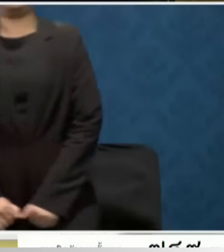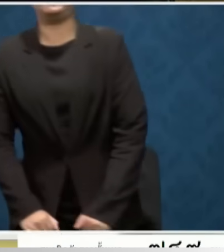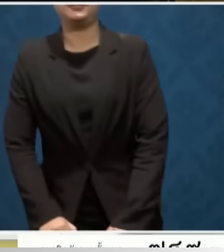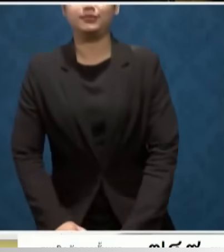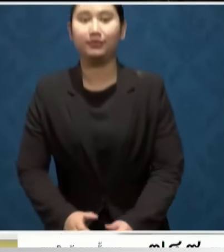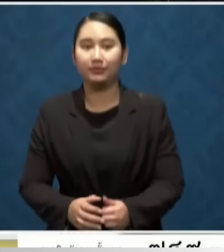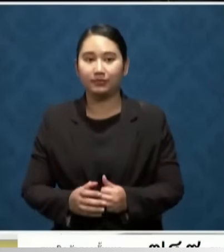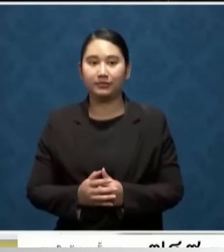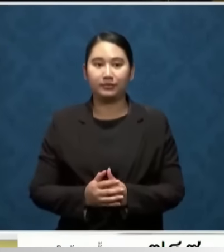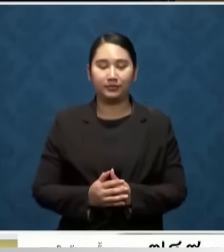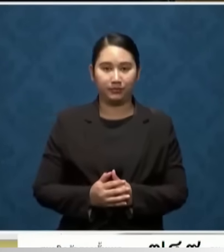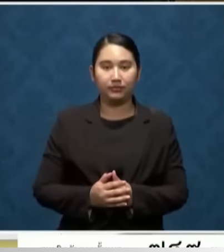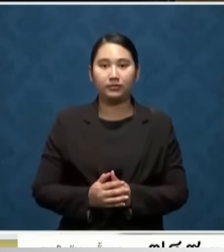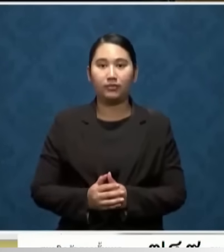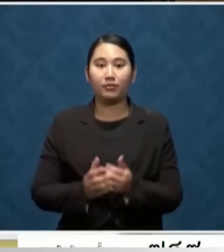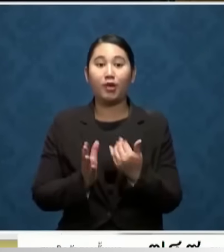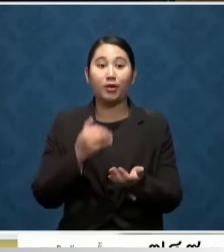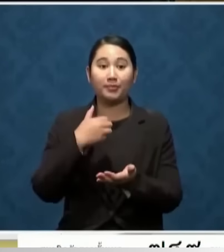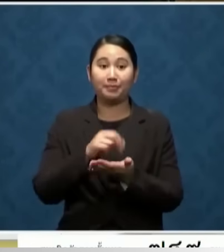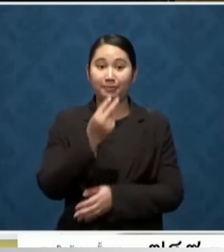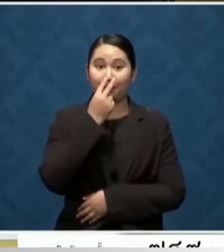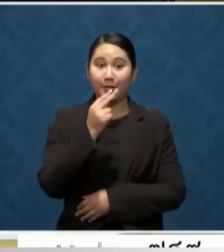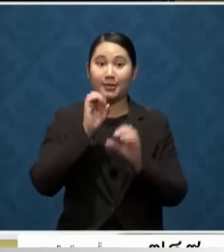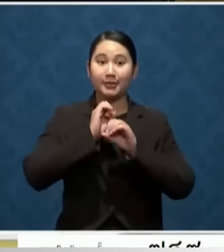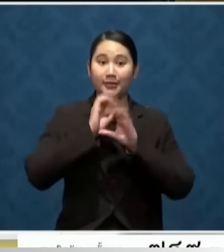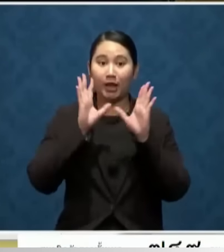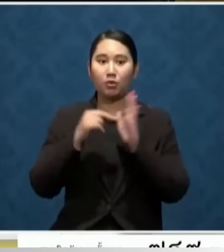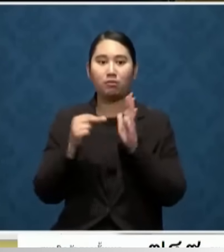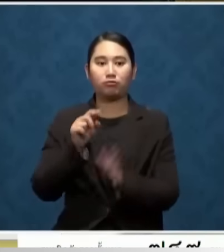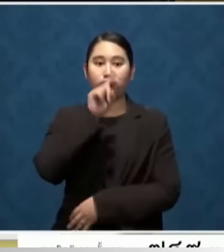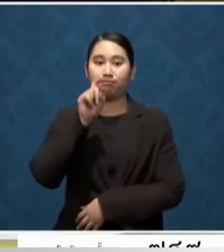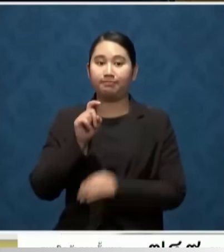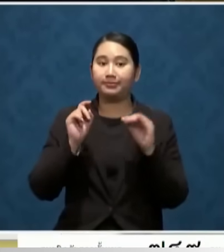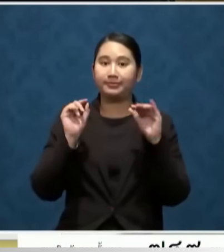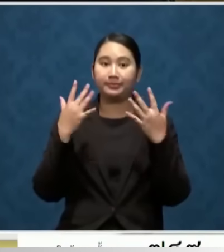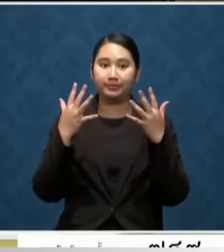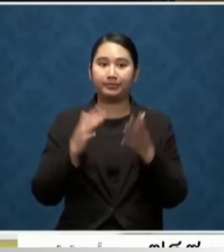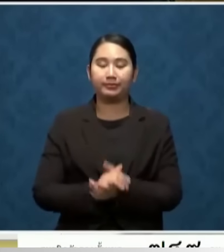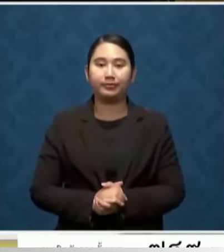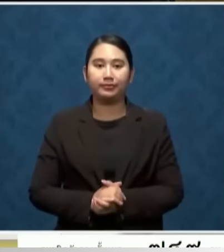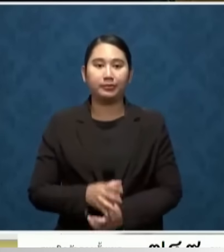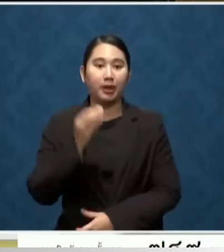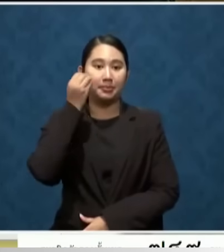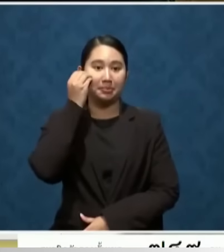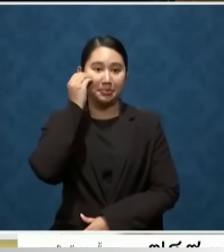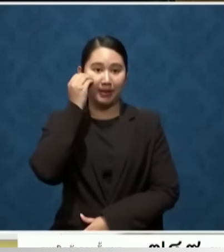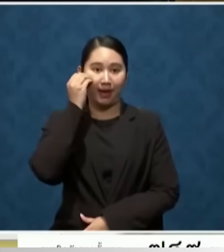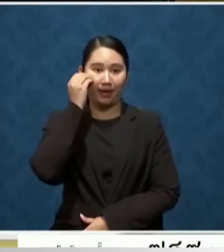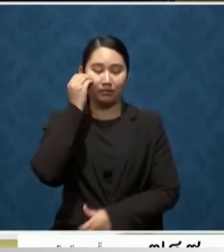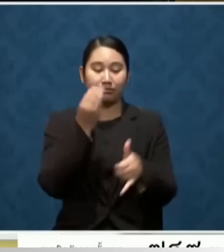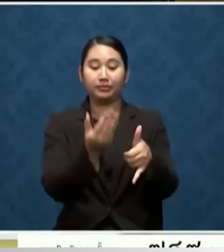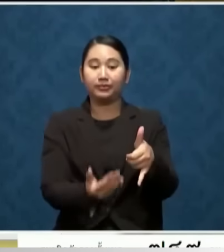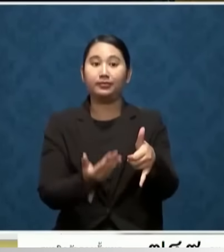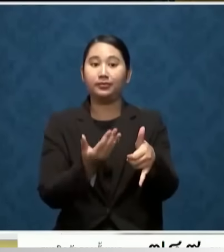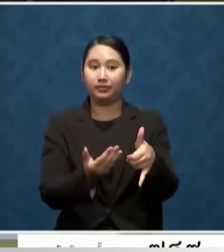อันเป็นข้อที่จริงที่แสดงให้เห็นโดยปราศจากข้อสงสัยว่านายพิธาลิ้มเจริญรัตน์เป็นบุคคล